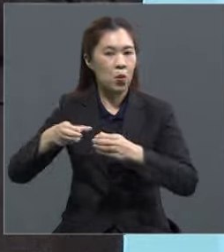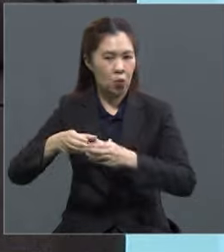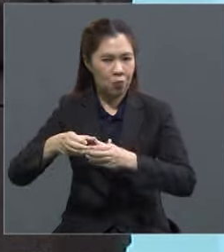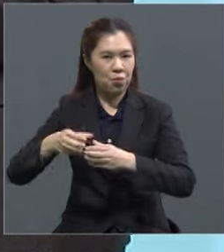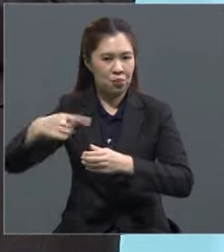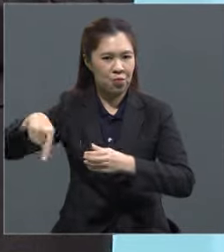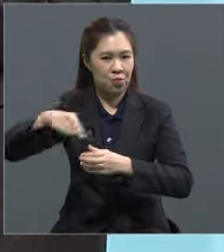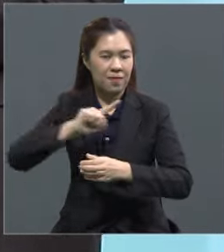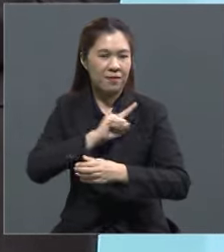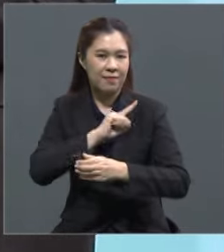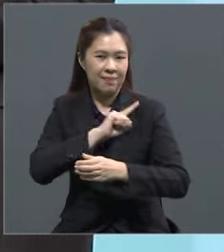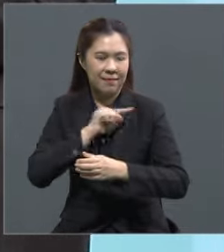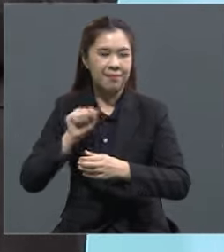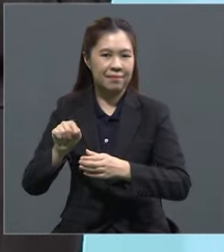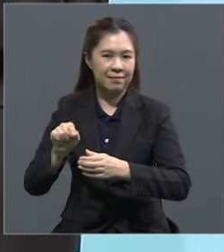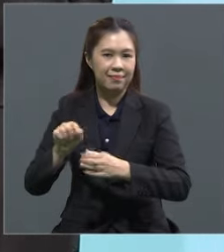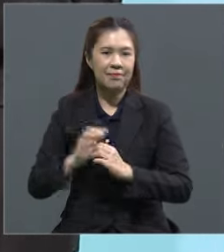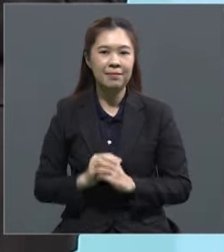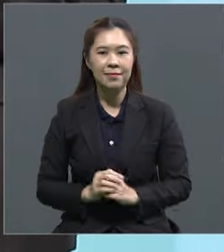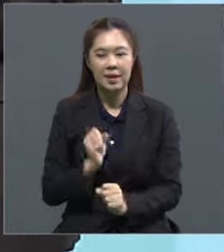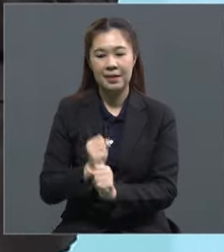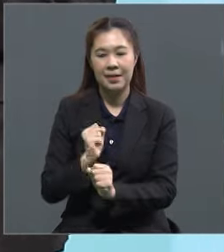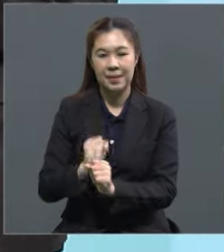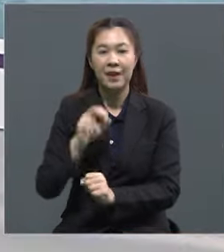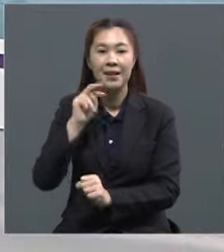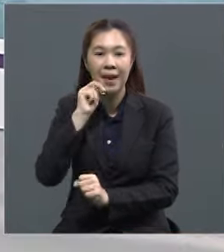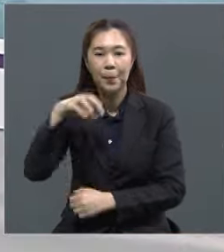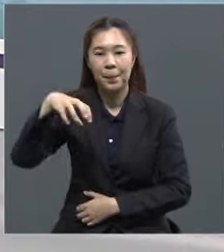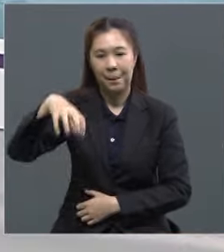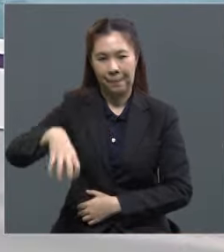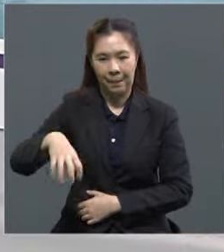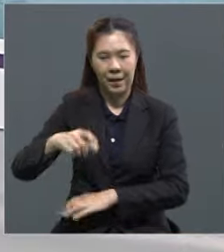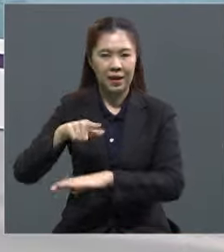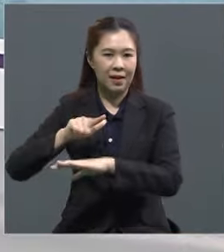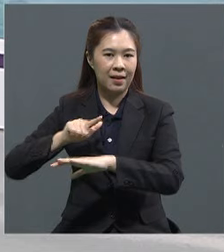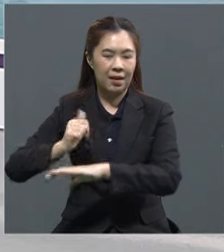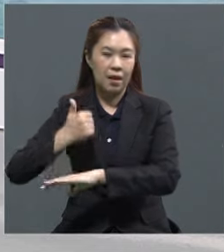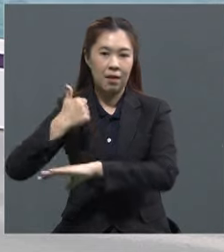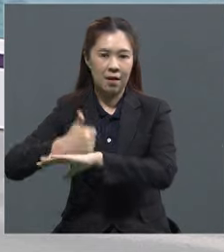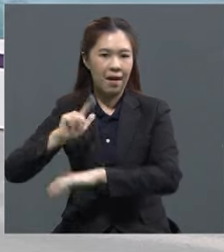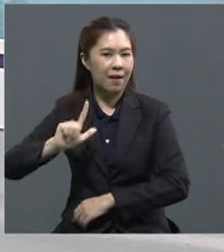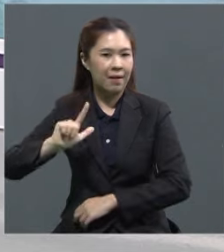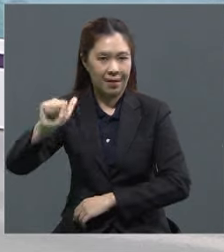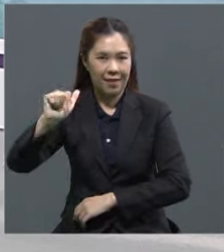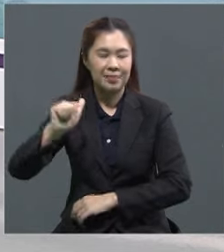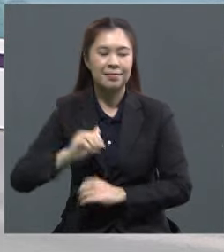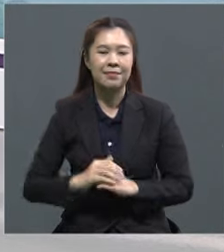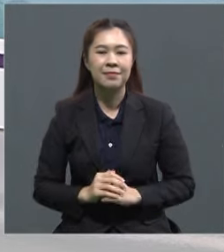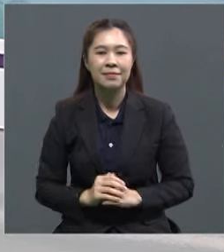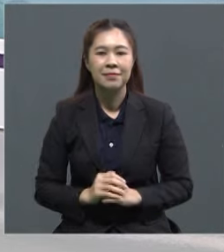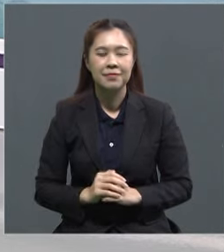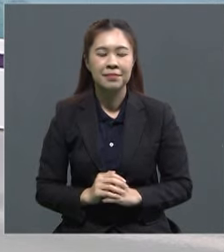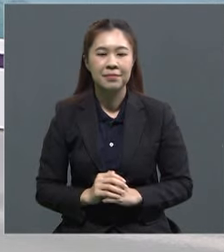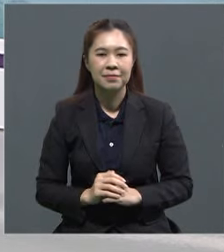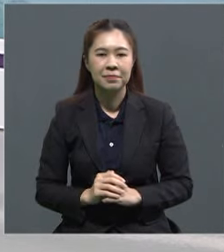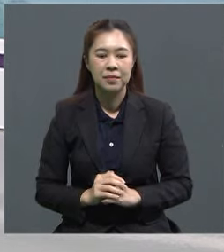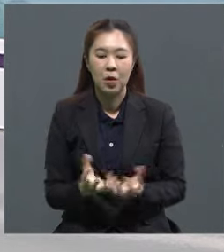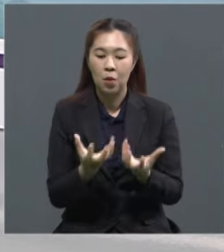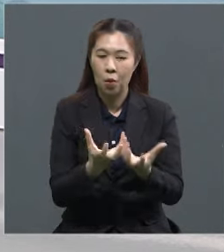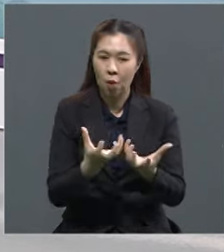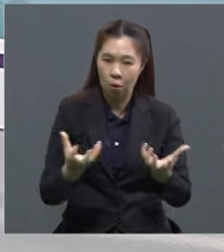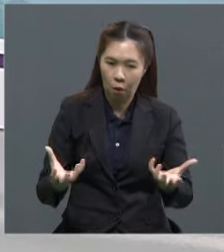ไปอยู่ตรงจุดนั้นโดยที่ทางสำนักงานทรัพากรน้ำแห่งชาติเนี่ยเป็นเจ้าภาพหลักนะครับเพราะฉะนั้นในเรื่องของการระดมเครื่องไม้เครื่องมือ